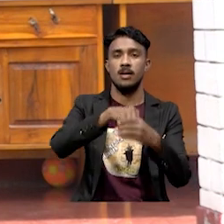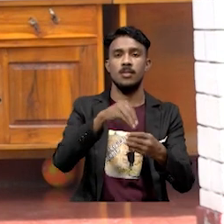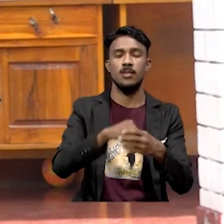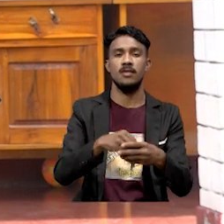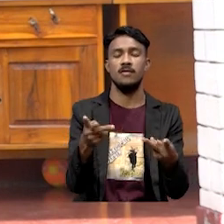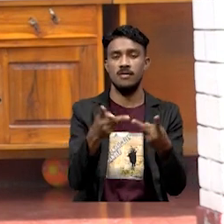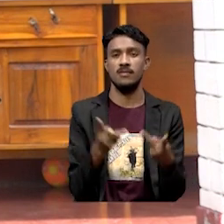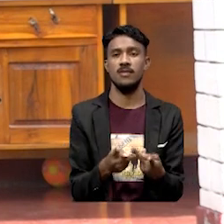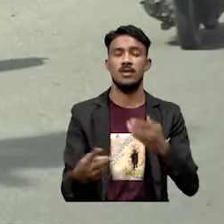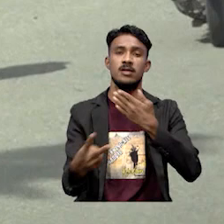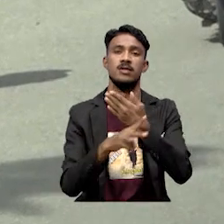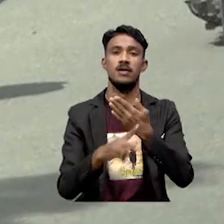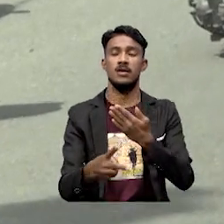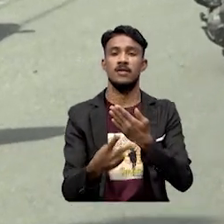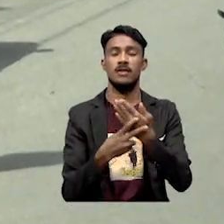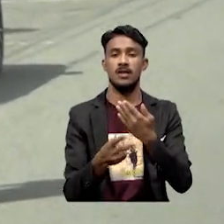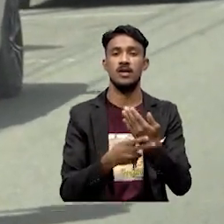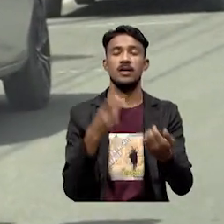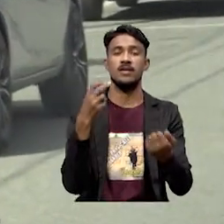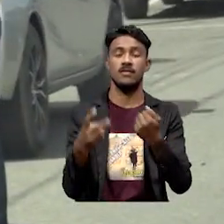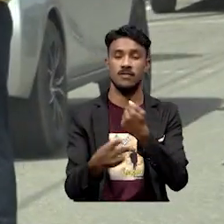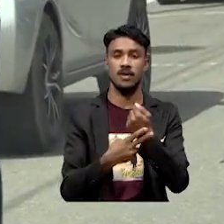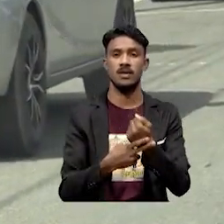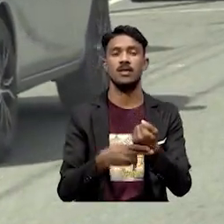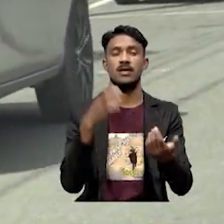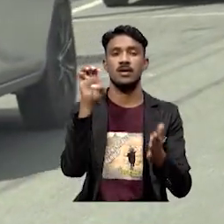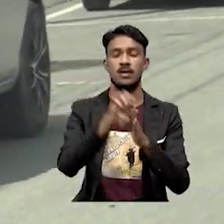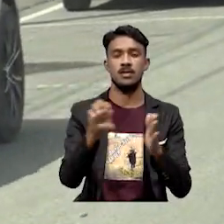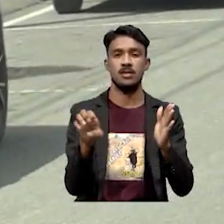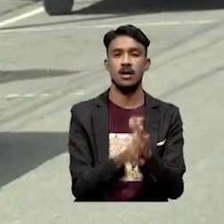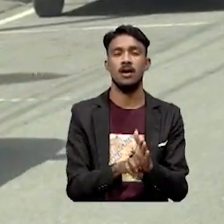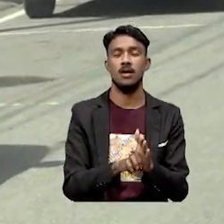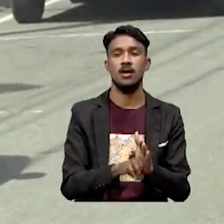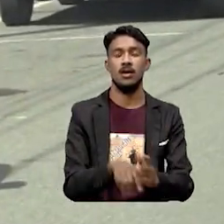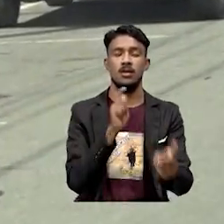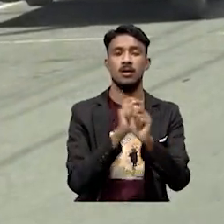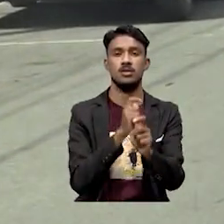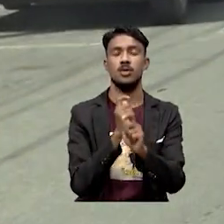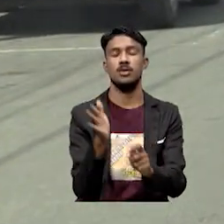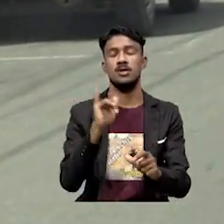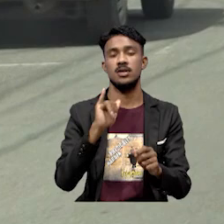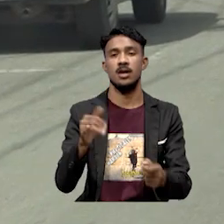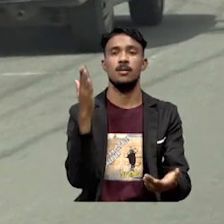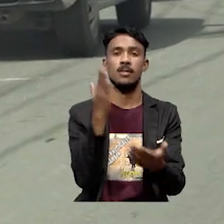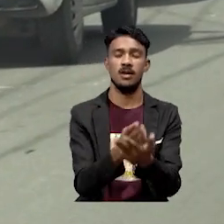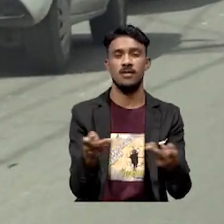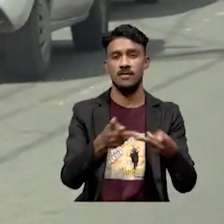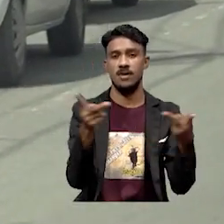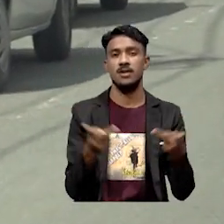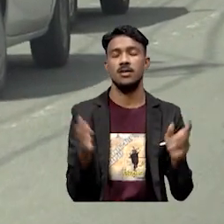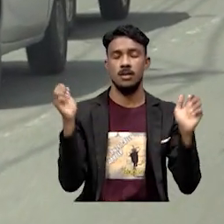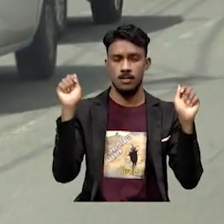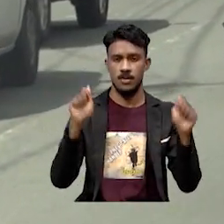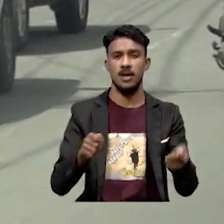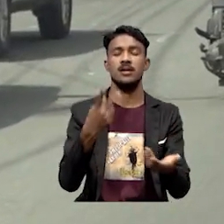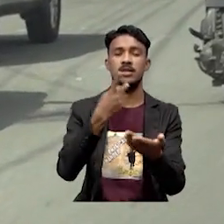ni intensam maka atu bele selu tasa ba estar transporte sira nebe mak para ya fati sira nebe le selu ba tasa ba